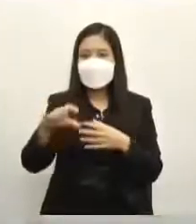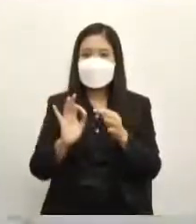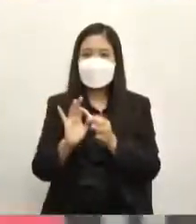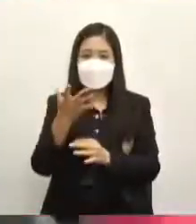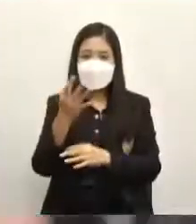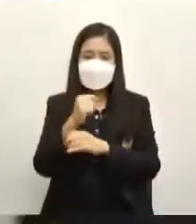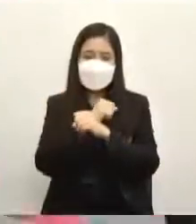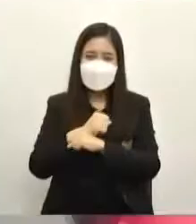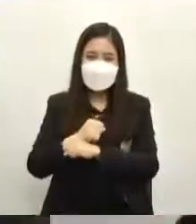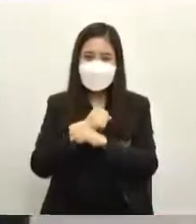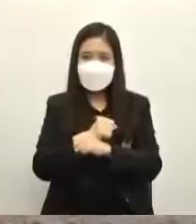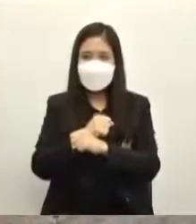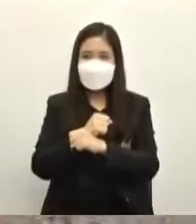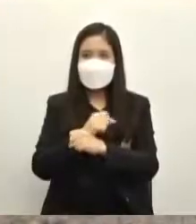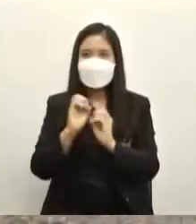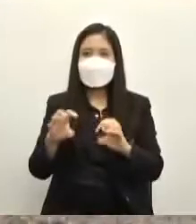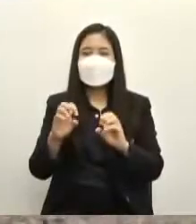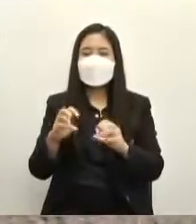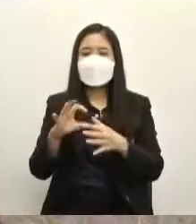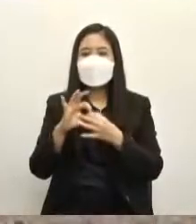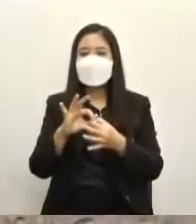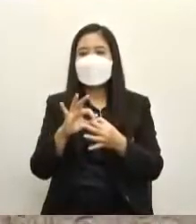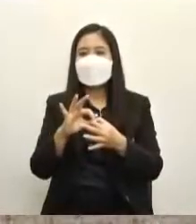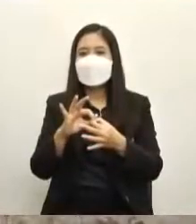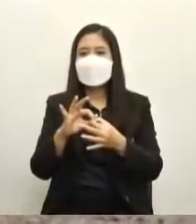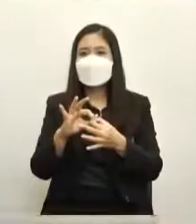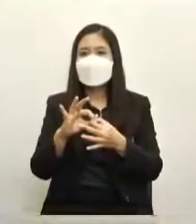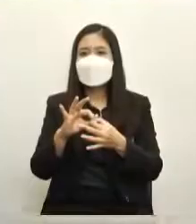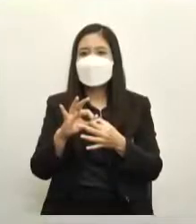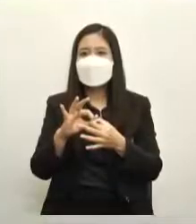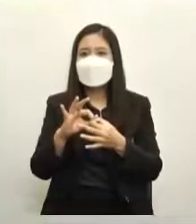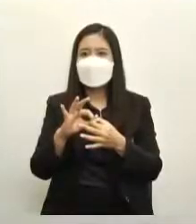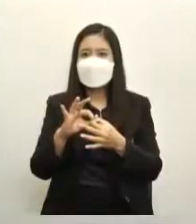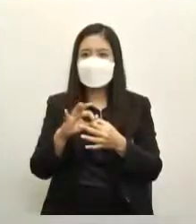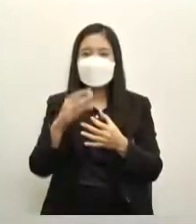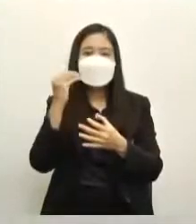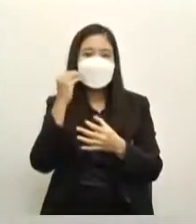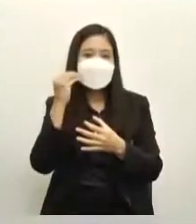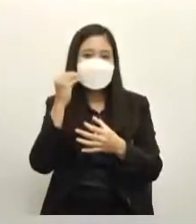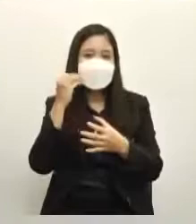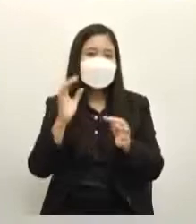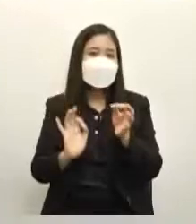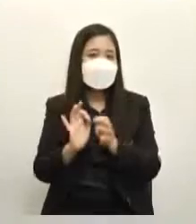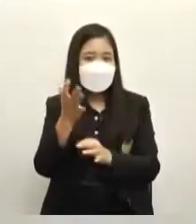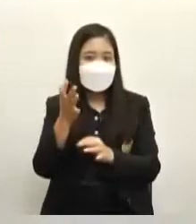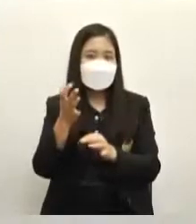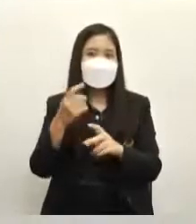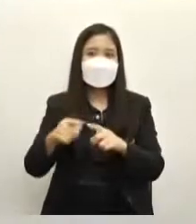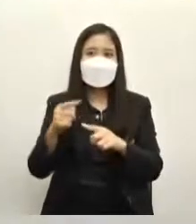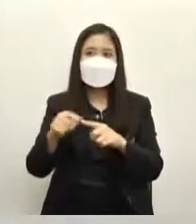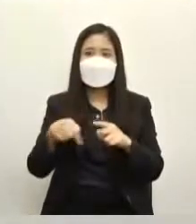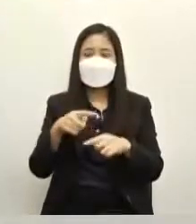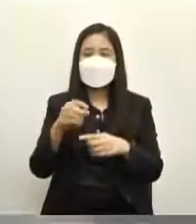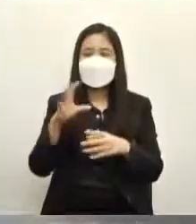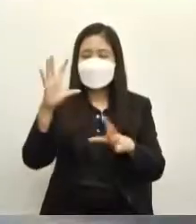มีการเรียนการสอนและการฝึกในส่วนของไฟในครัวเรือน นะครับความหมายของไฟการหนี